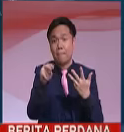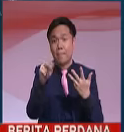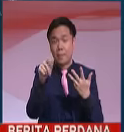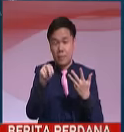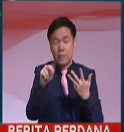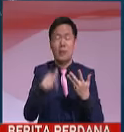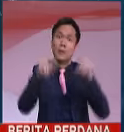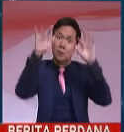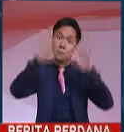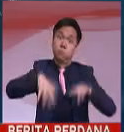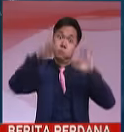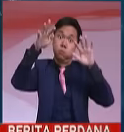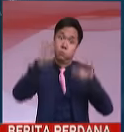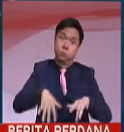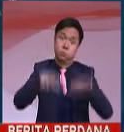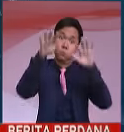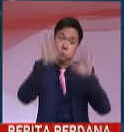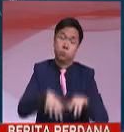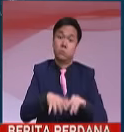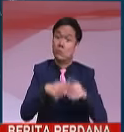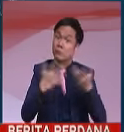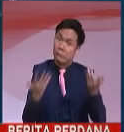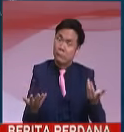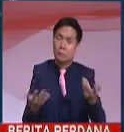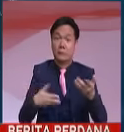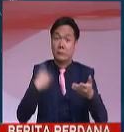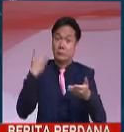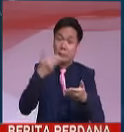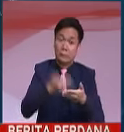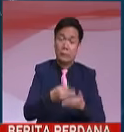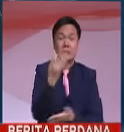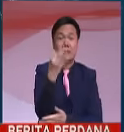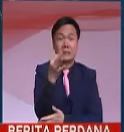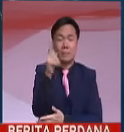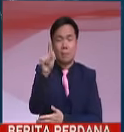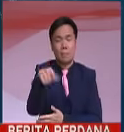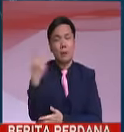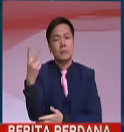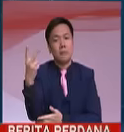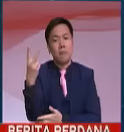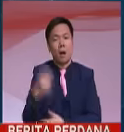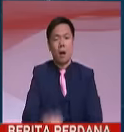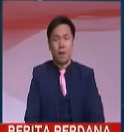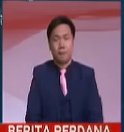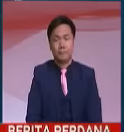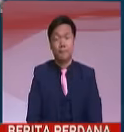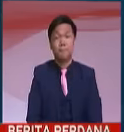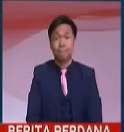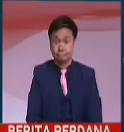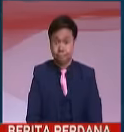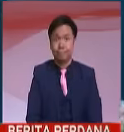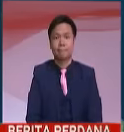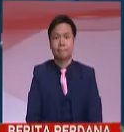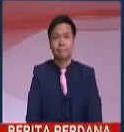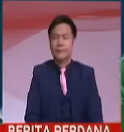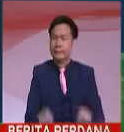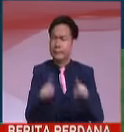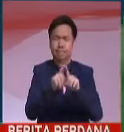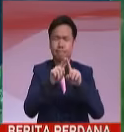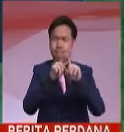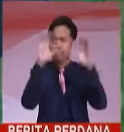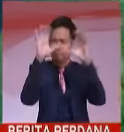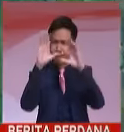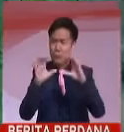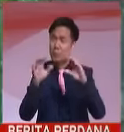berpanjangan boleh berlaku di kawasan berkenaan sehingga 19 Des nanti Selain itu medley juga